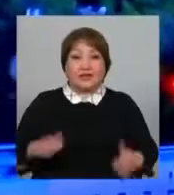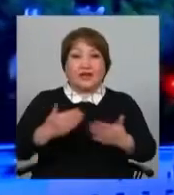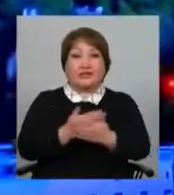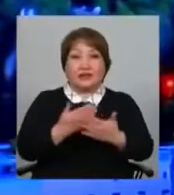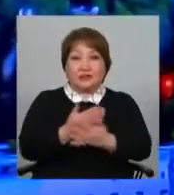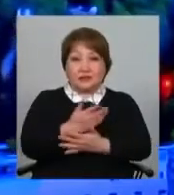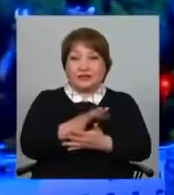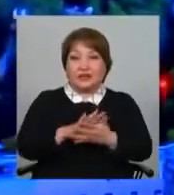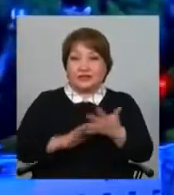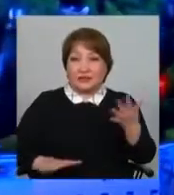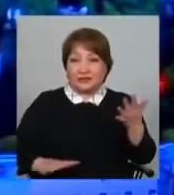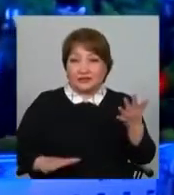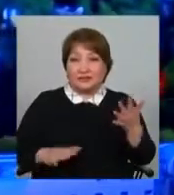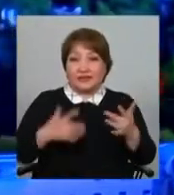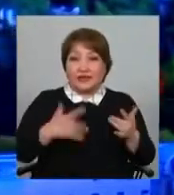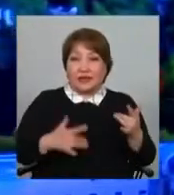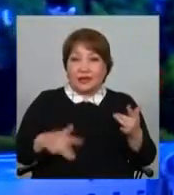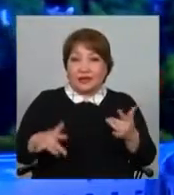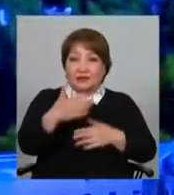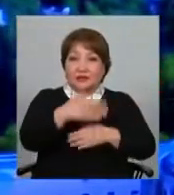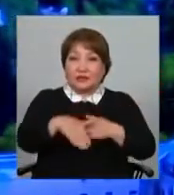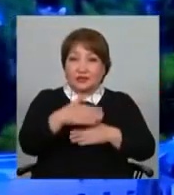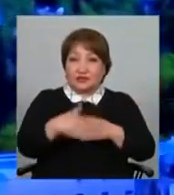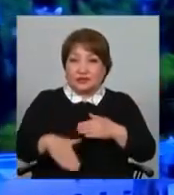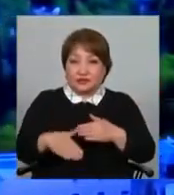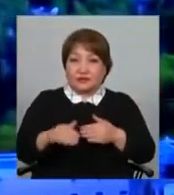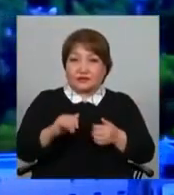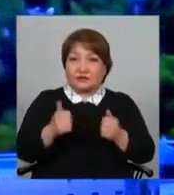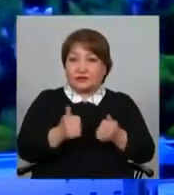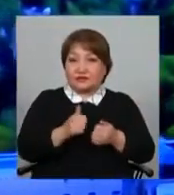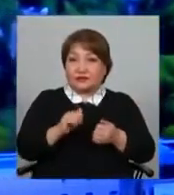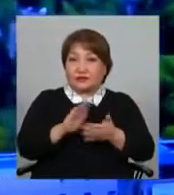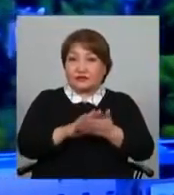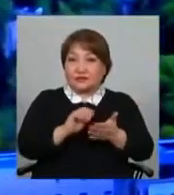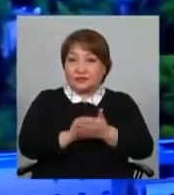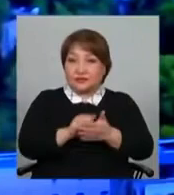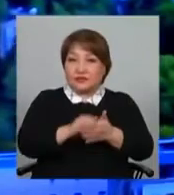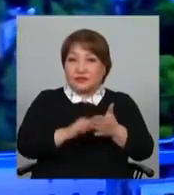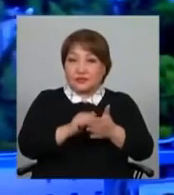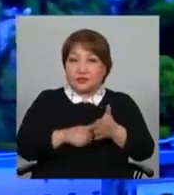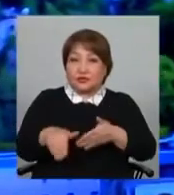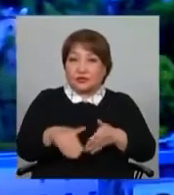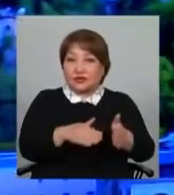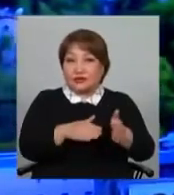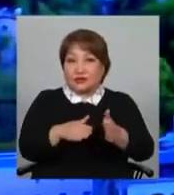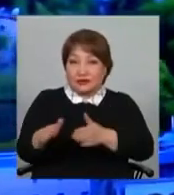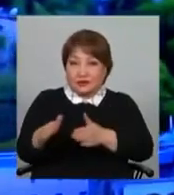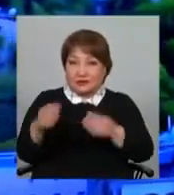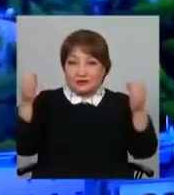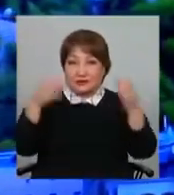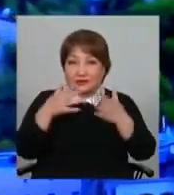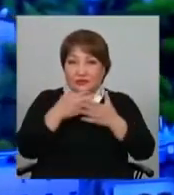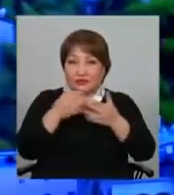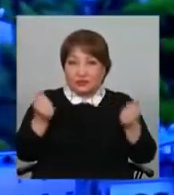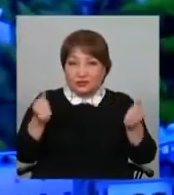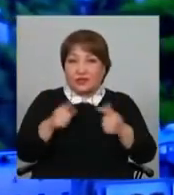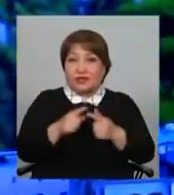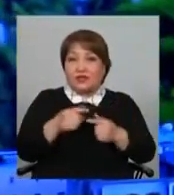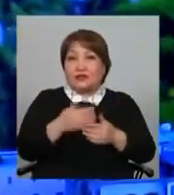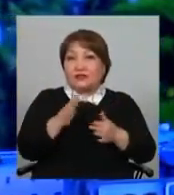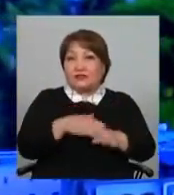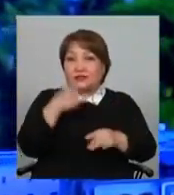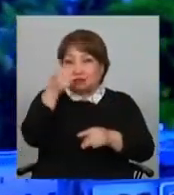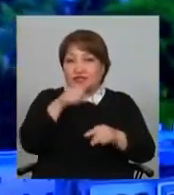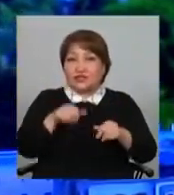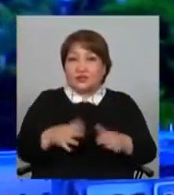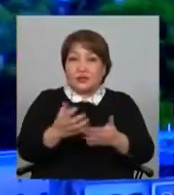Халықтарымыз олын әр жалғастырамыз. Тараз көшелері тас түнекке айналған. Себеп жолдарда жарық шамдары жоқ. Бірнеше жылдан бері шешімін таппаған